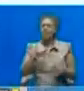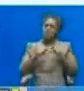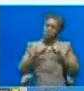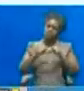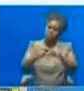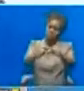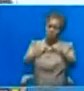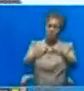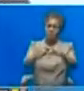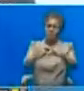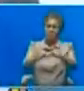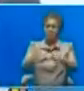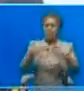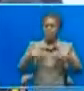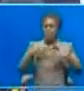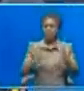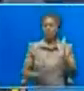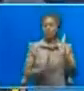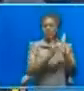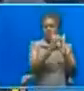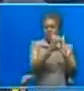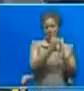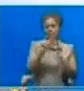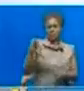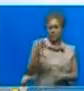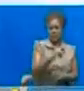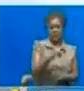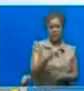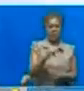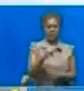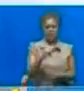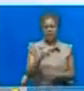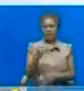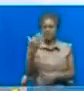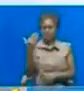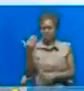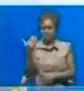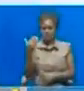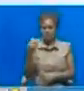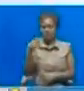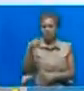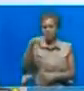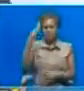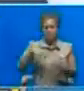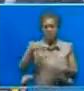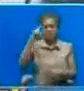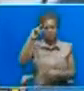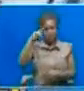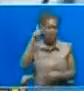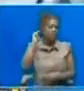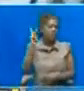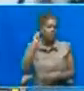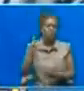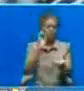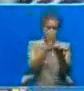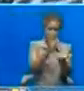tuihifadhi ili watu waendelee kuishi kwa amani. Mambo akisema wale ambao wanafikiri wanasema tutoe wakisii katika hapa ati